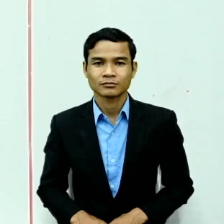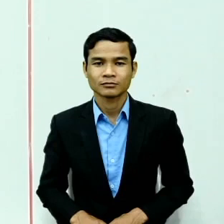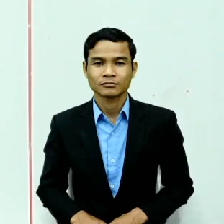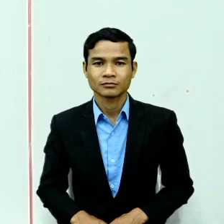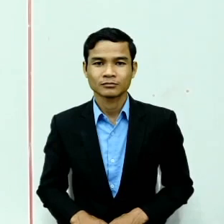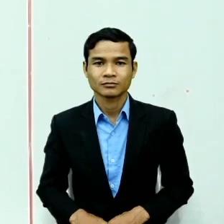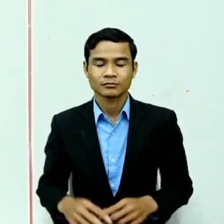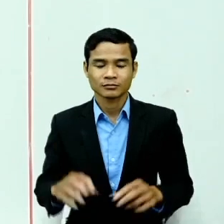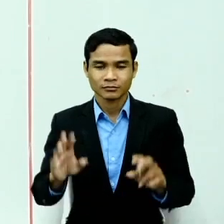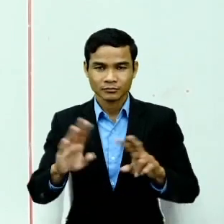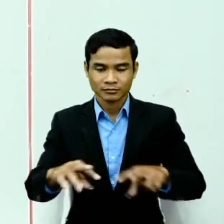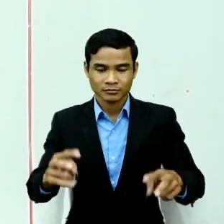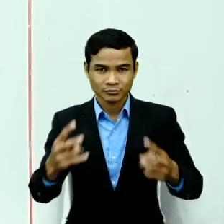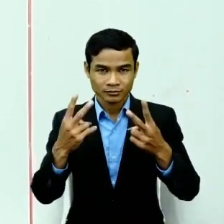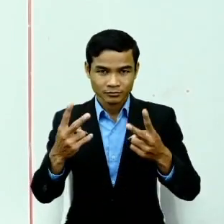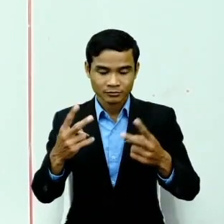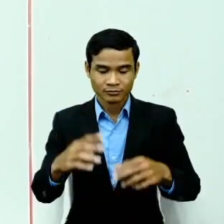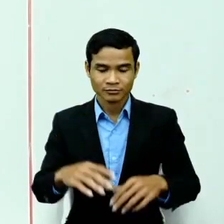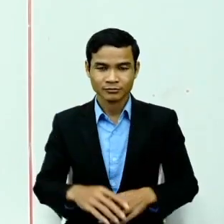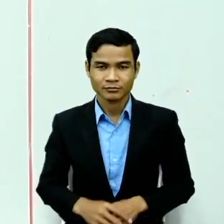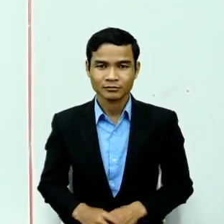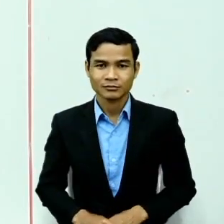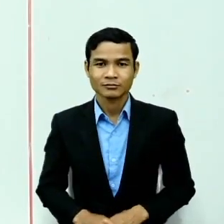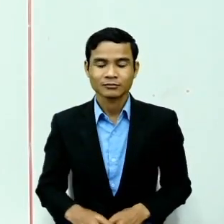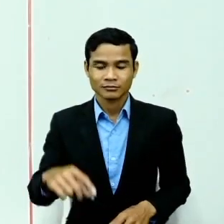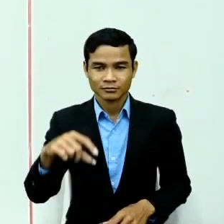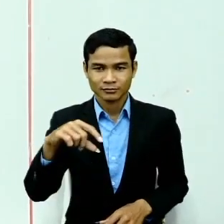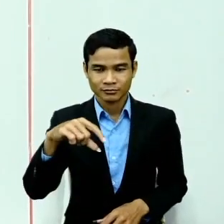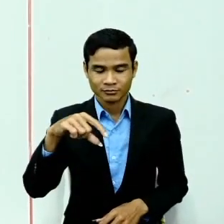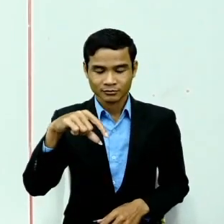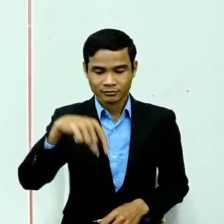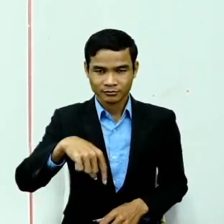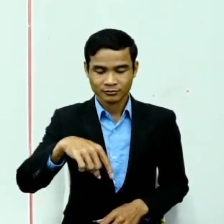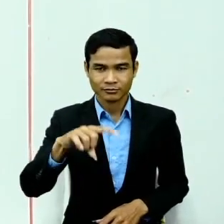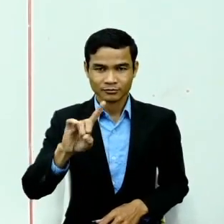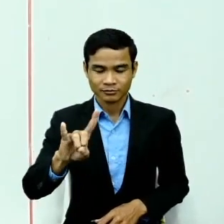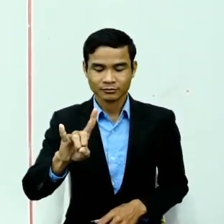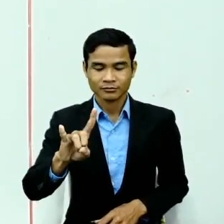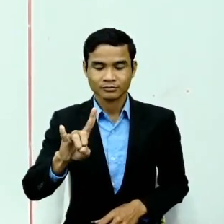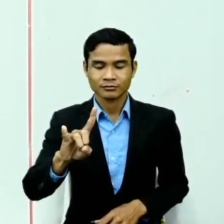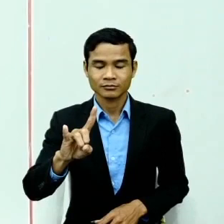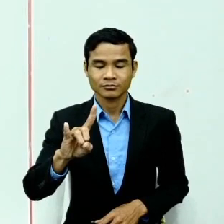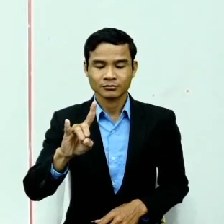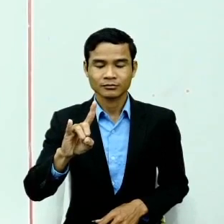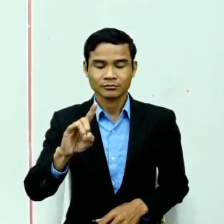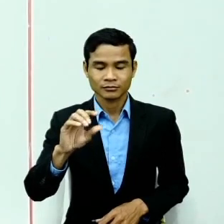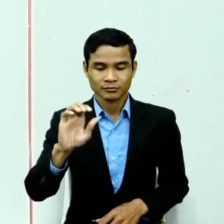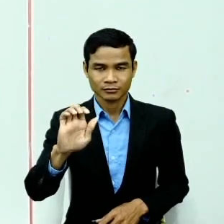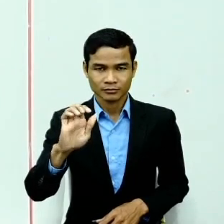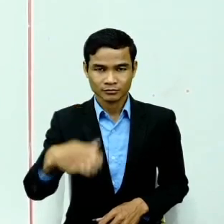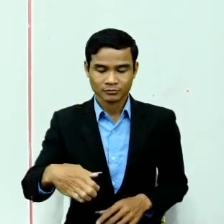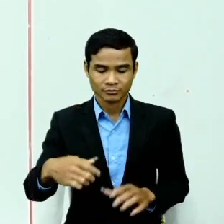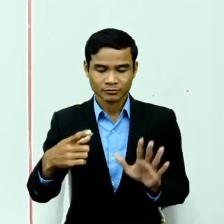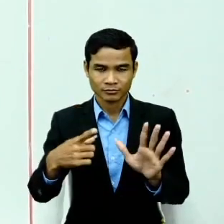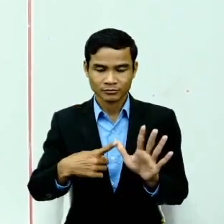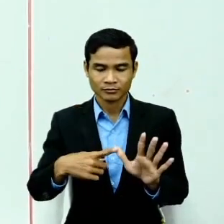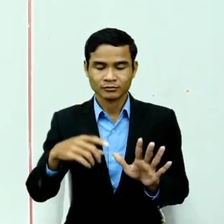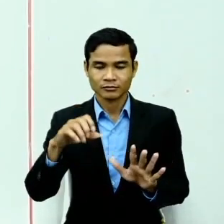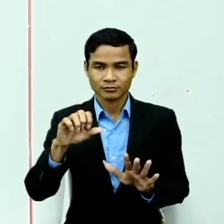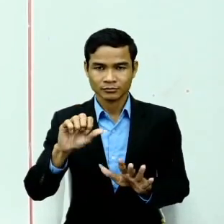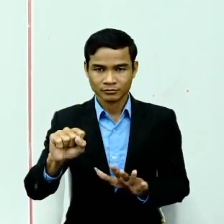chà con tiền tỏa có nâng mố cầm chó á chá chá nâng